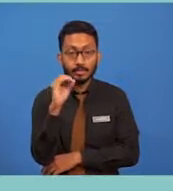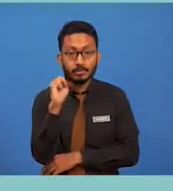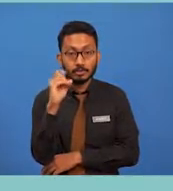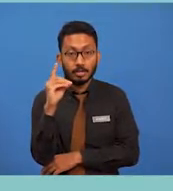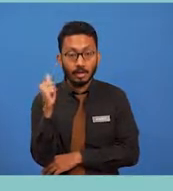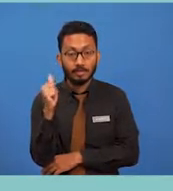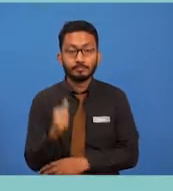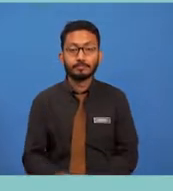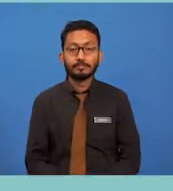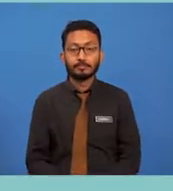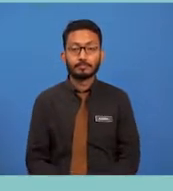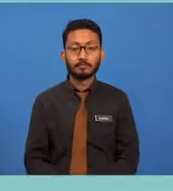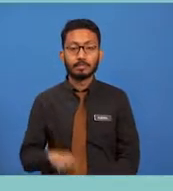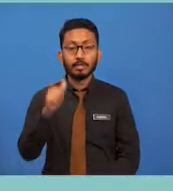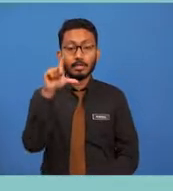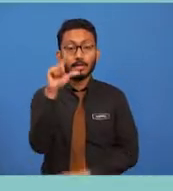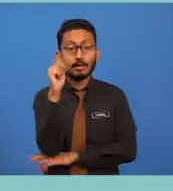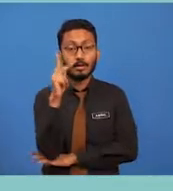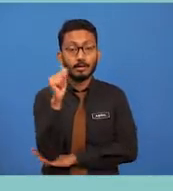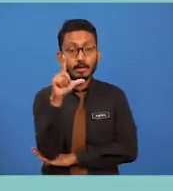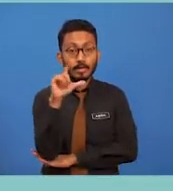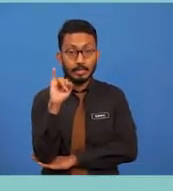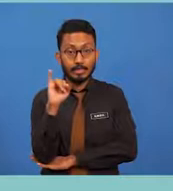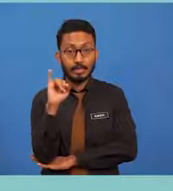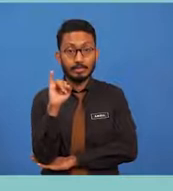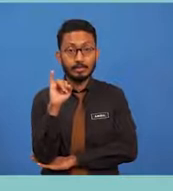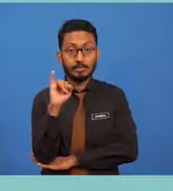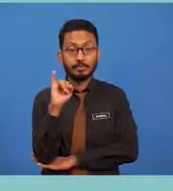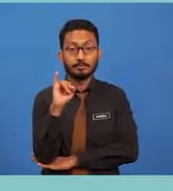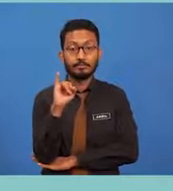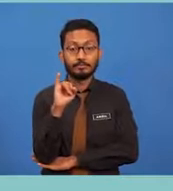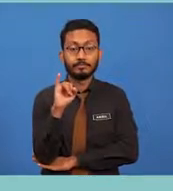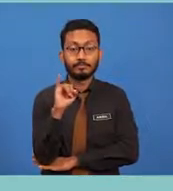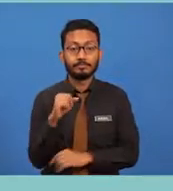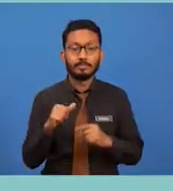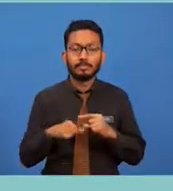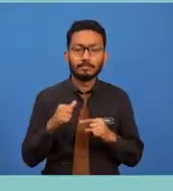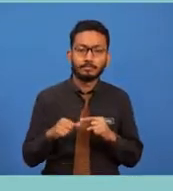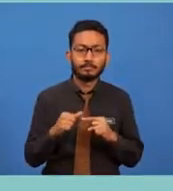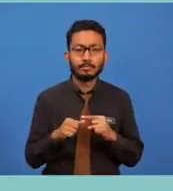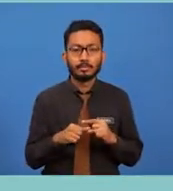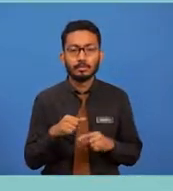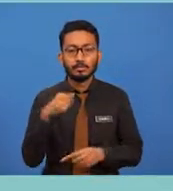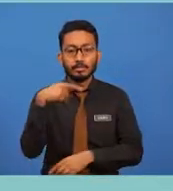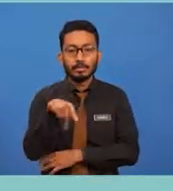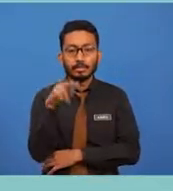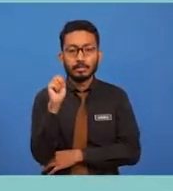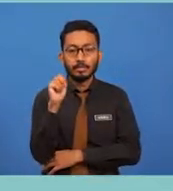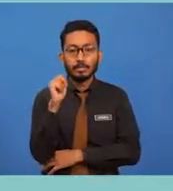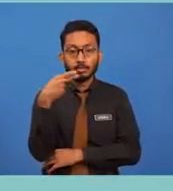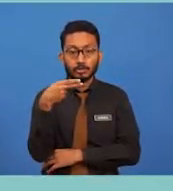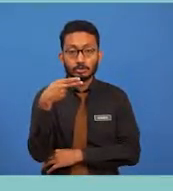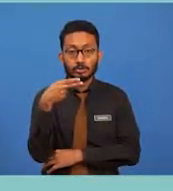Apabila pelet natrium hidroksida dilarutkan dalam air, ion natrium dan ion